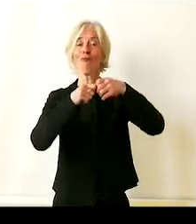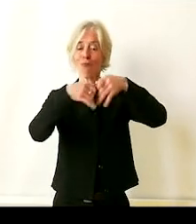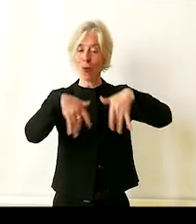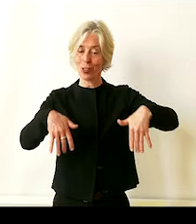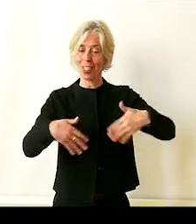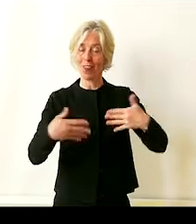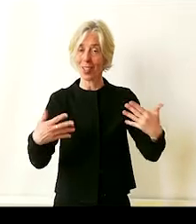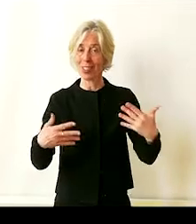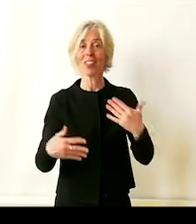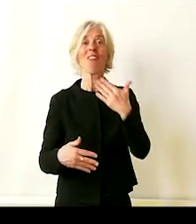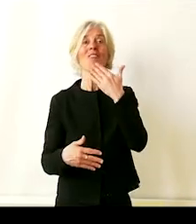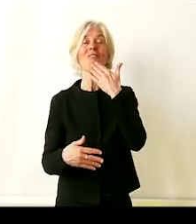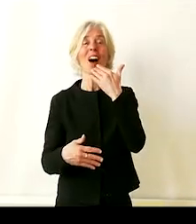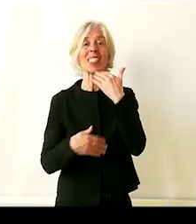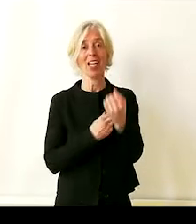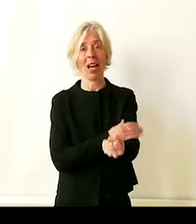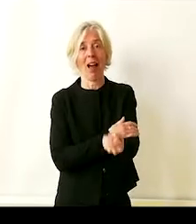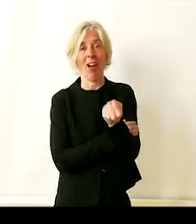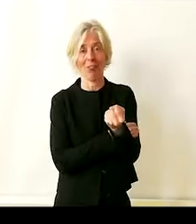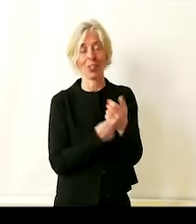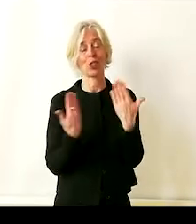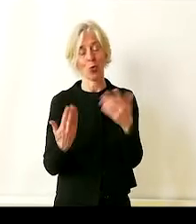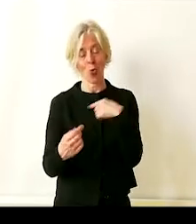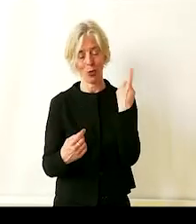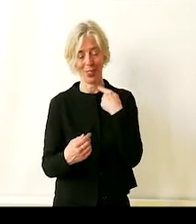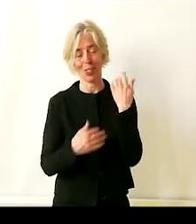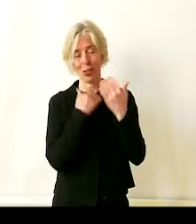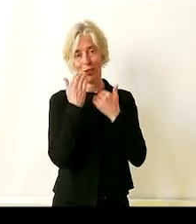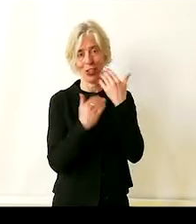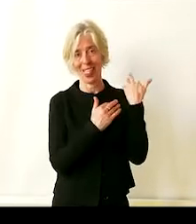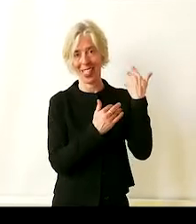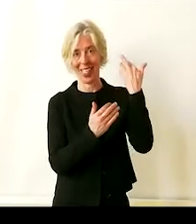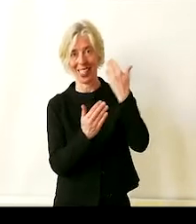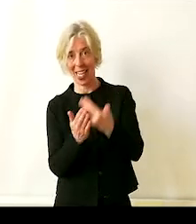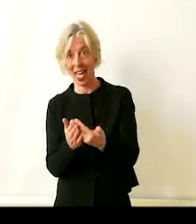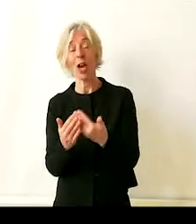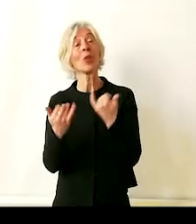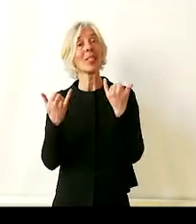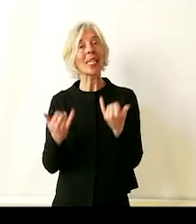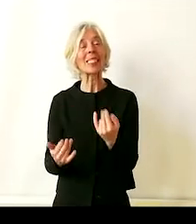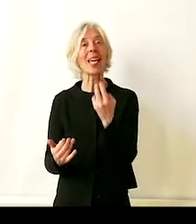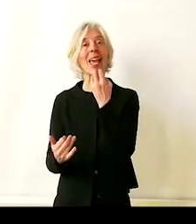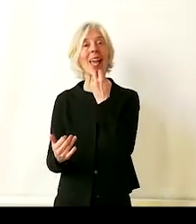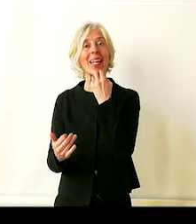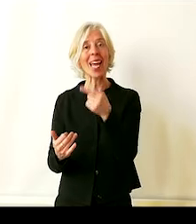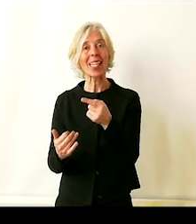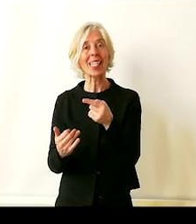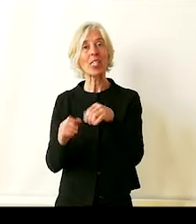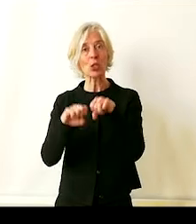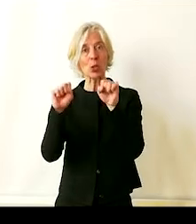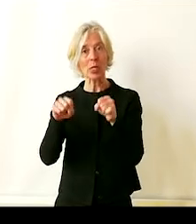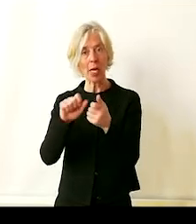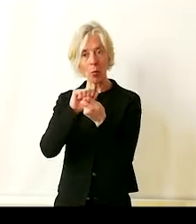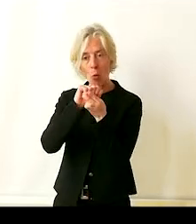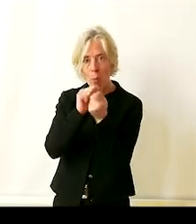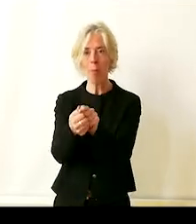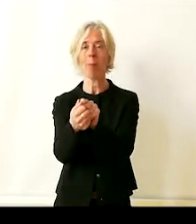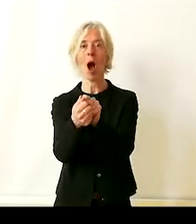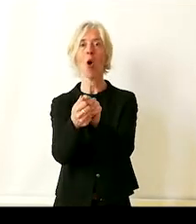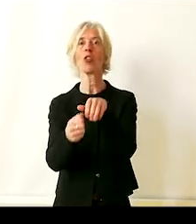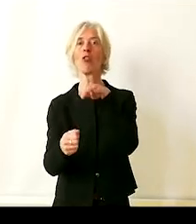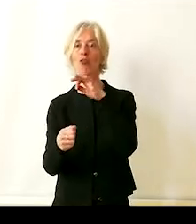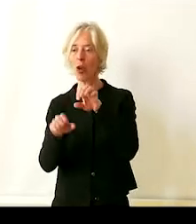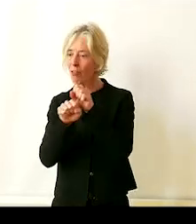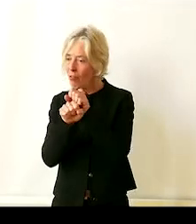das ist unsere DNA. Wir bauen das Energiesystem um im Verteilnetz und für kundenfreundliche